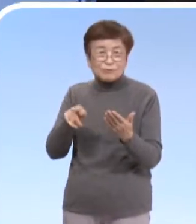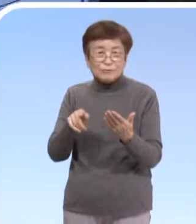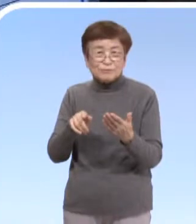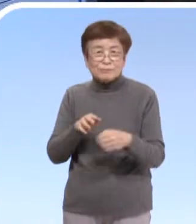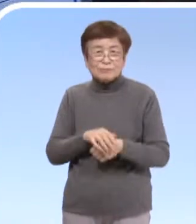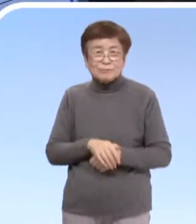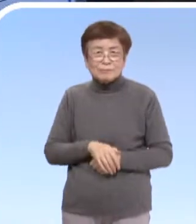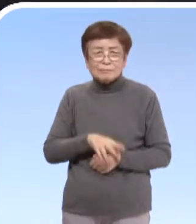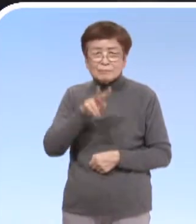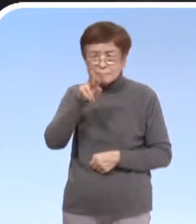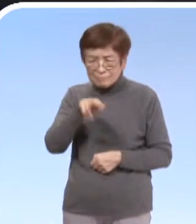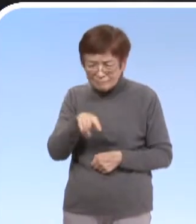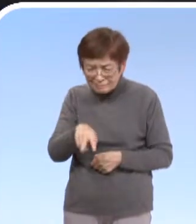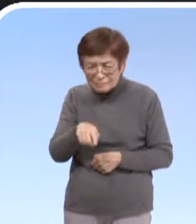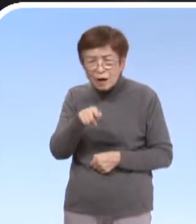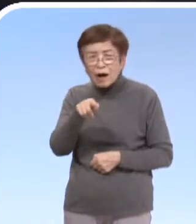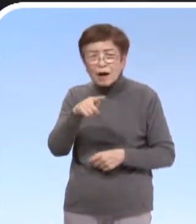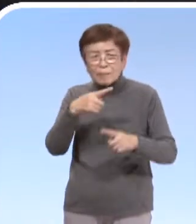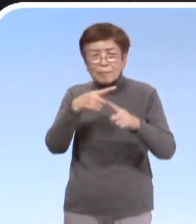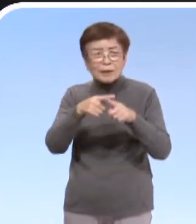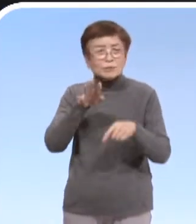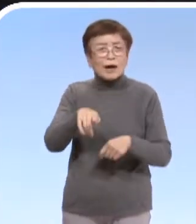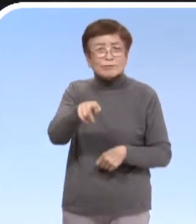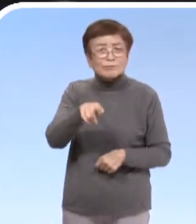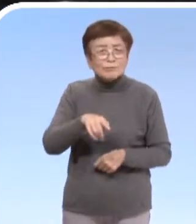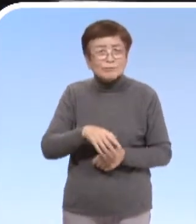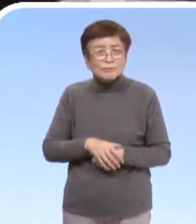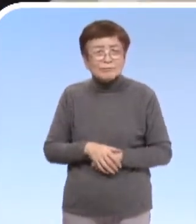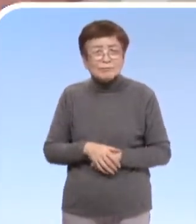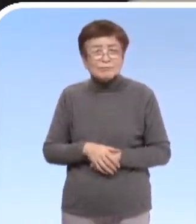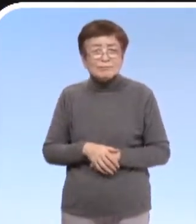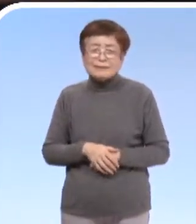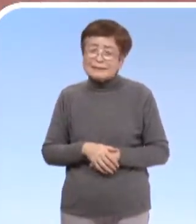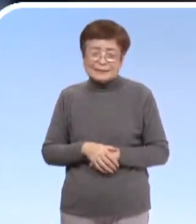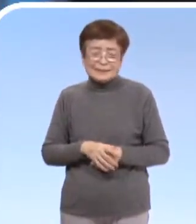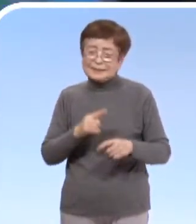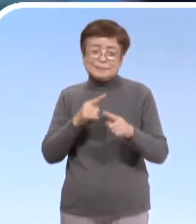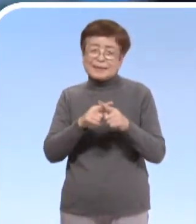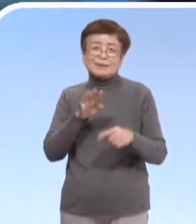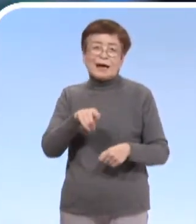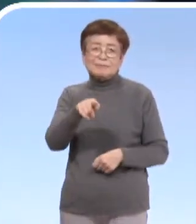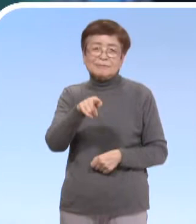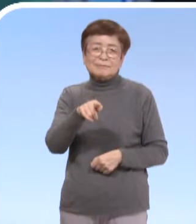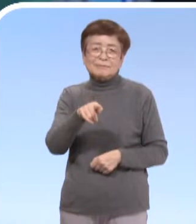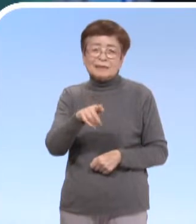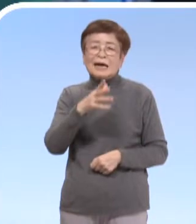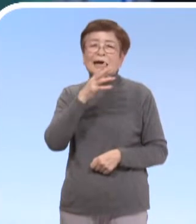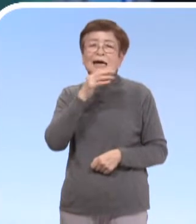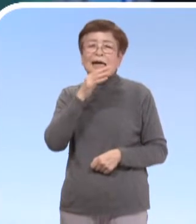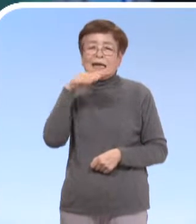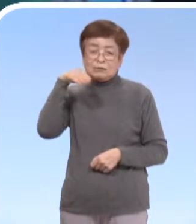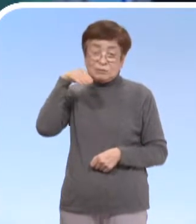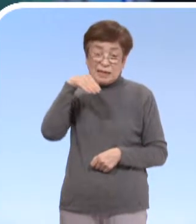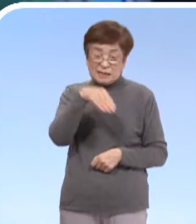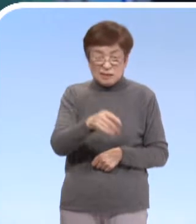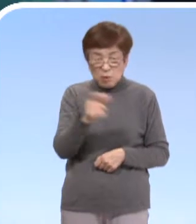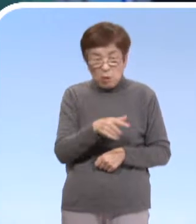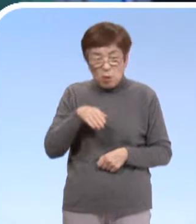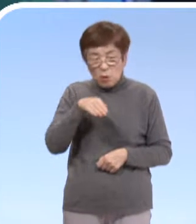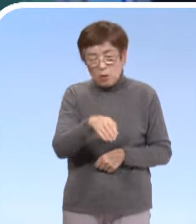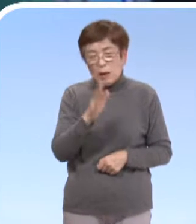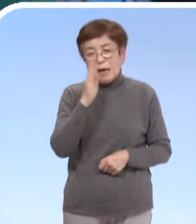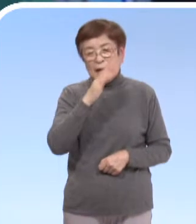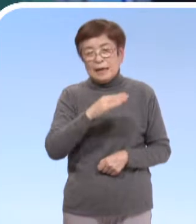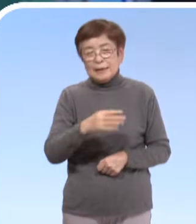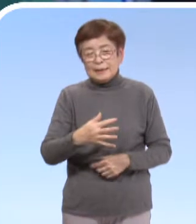。 こちら評価、はい、 あれなんかペキあるよ。 そうですね、はい、1つ×がついております。 あの下りが、 そうですね、ブレーキをか